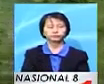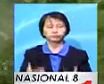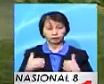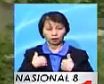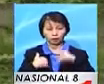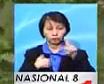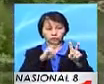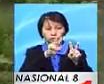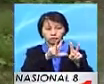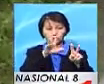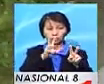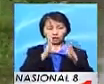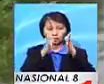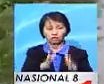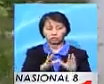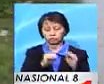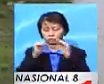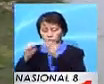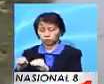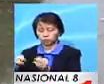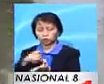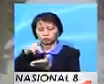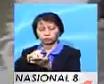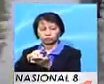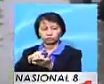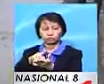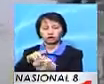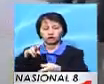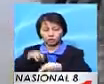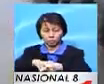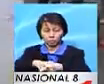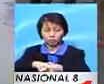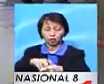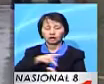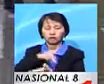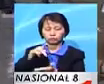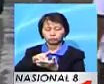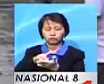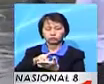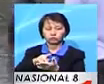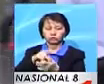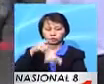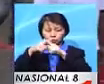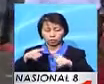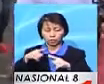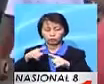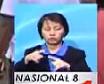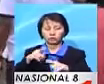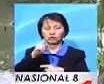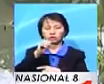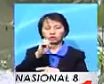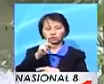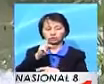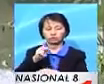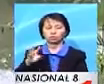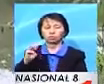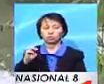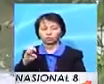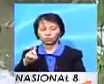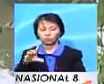Terdapat 236 mangsa ditempatkan di pusat pemindahan di Kelang, iaitu di pusat pemindahan Dewan Seberguna Tok Muda,